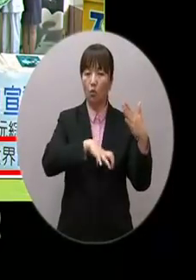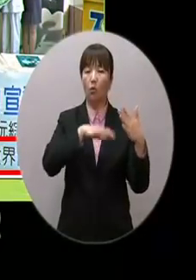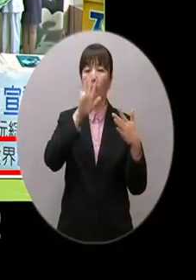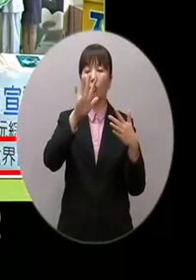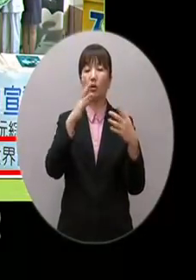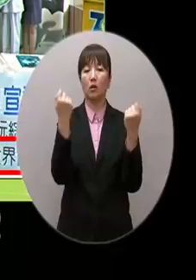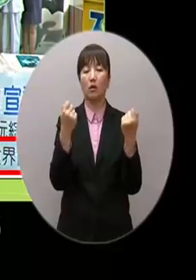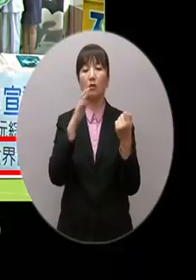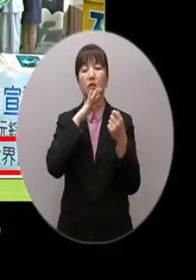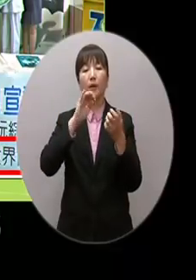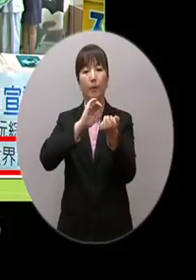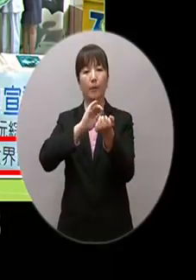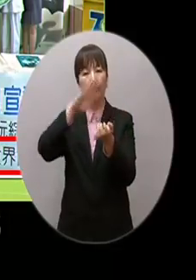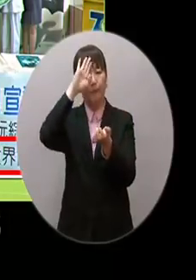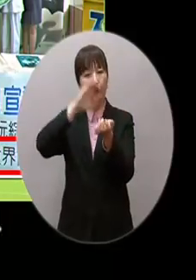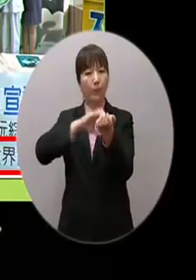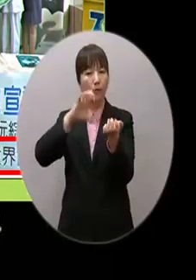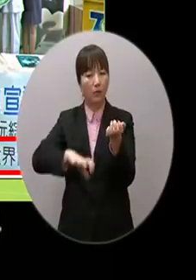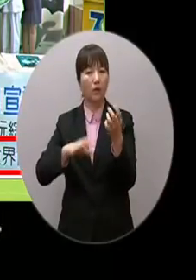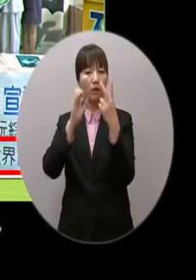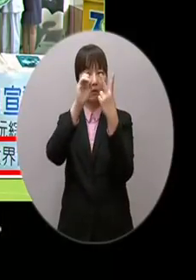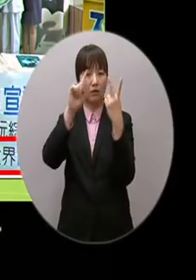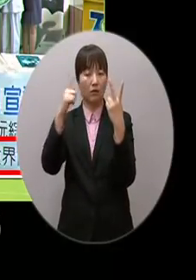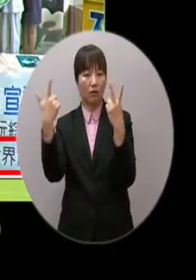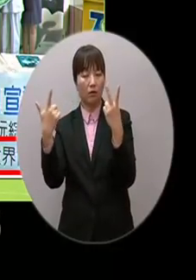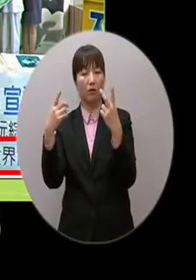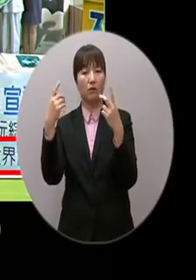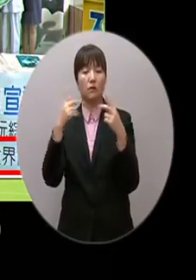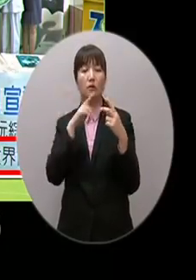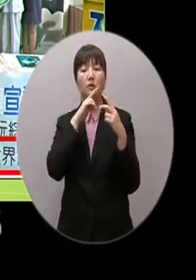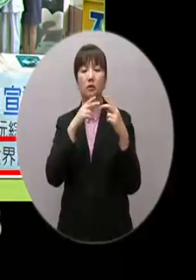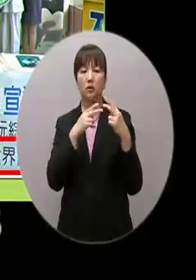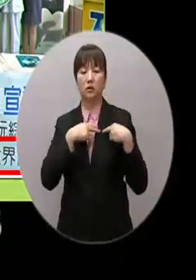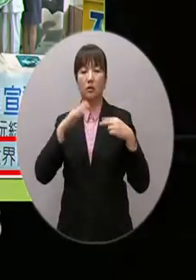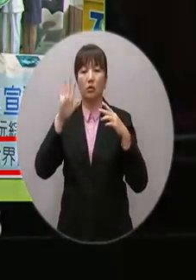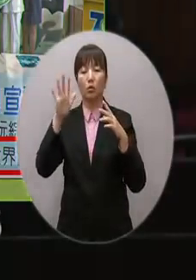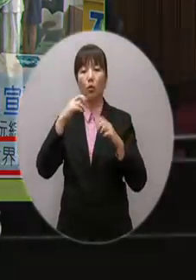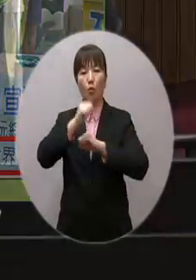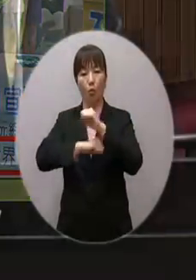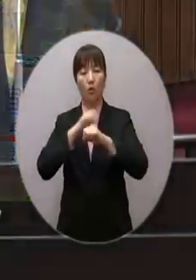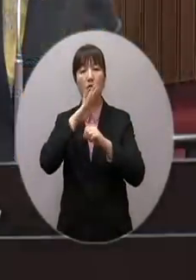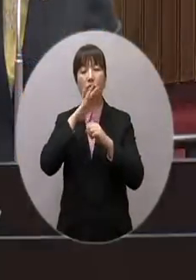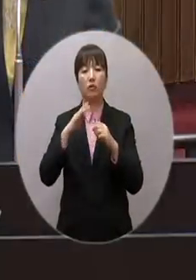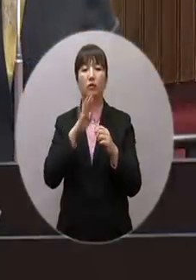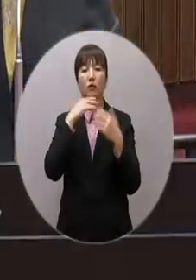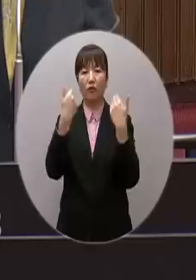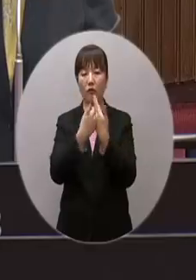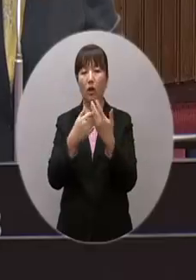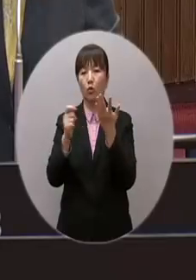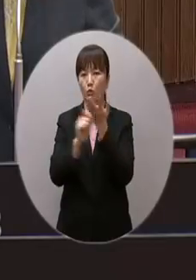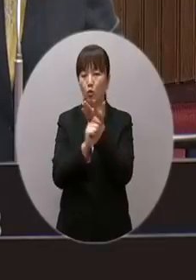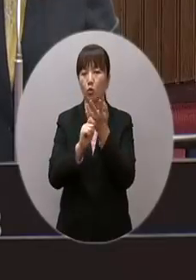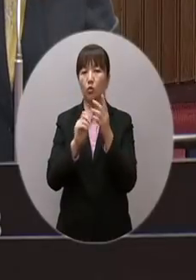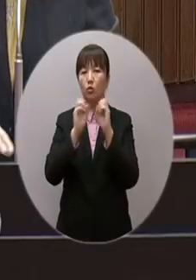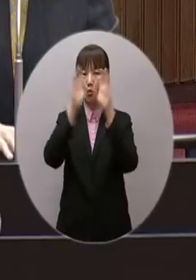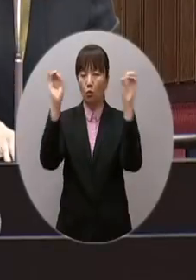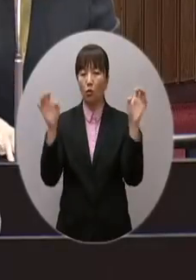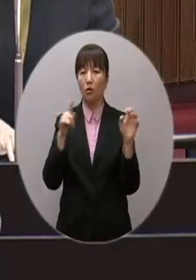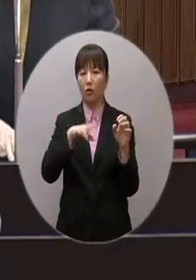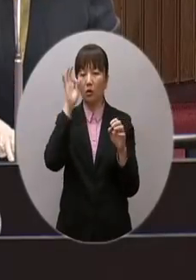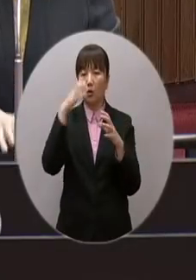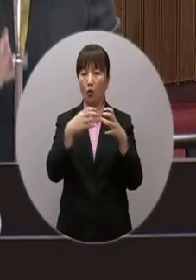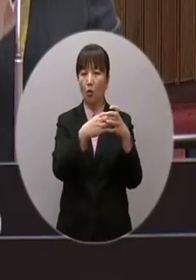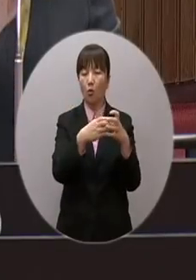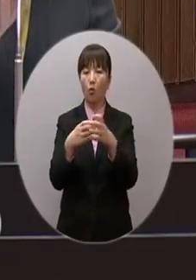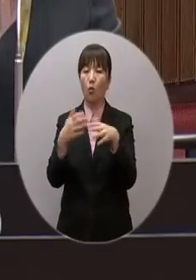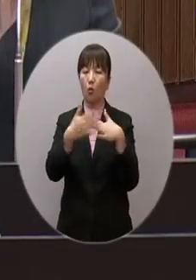某家一本一诶，哈，甚至2016年小英资友会，我们在台中也办了一个反毒的宣导啦。那你会看到这些团